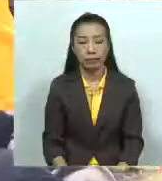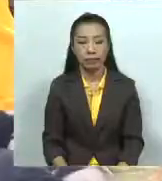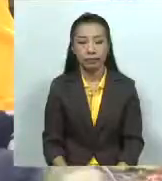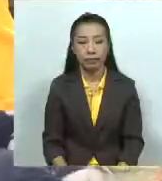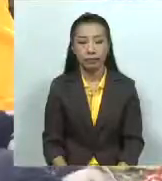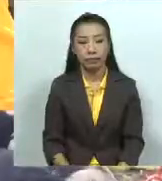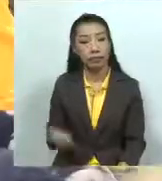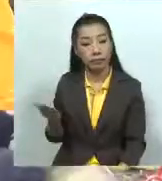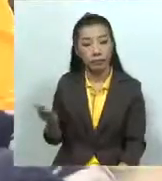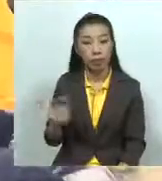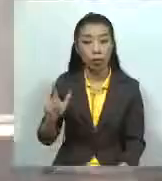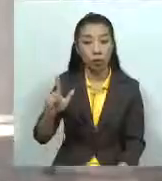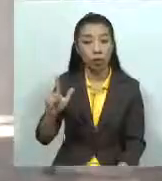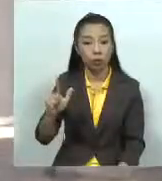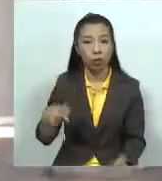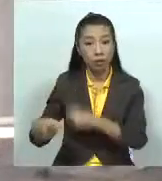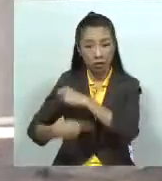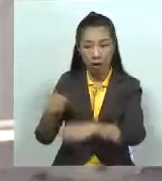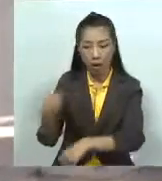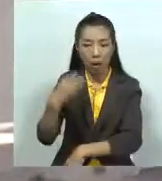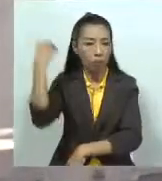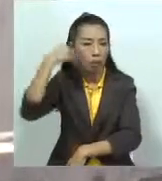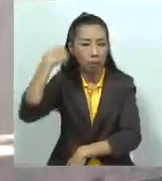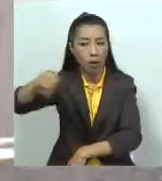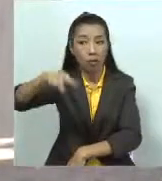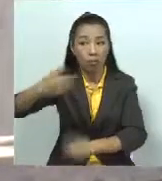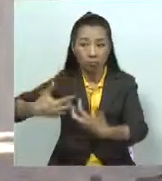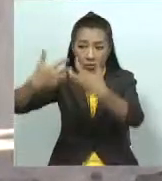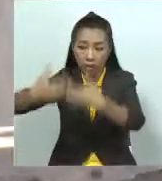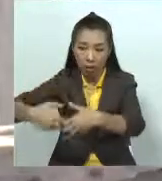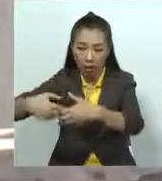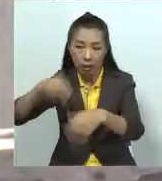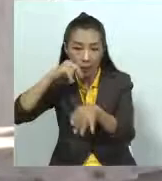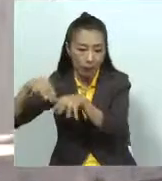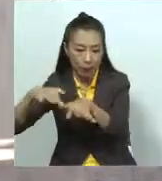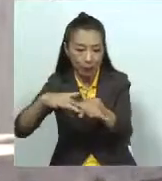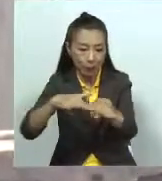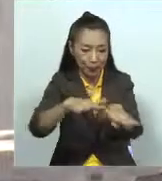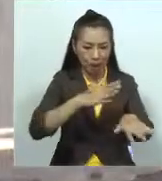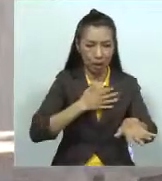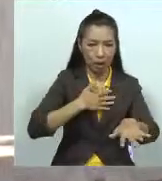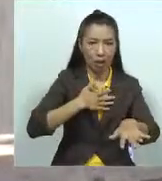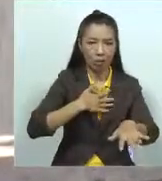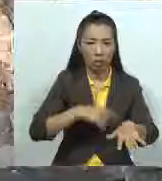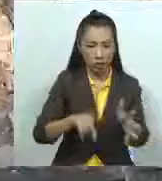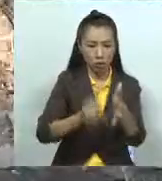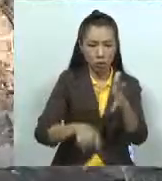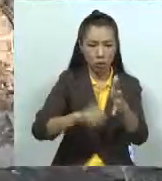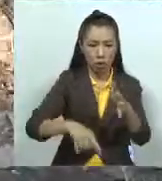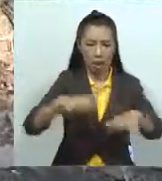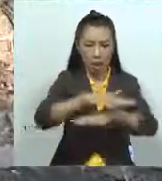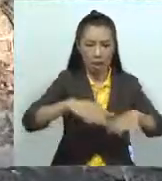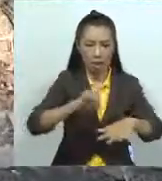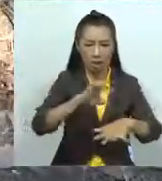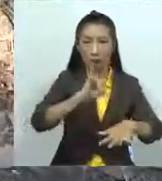ชาวนาคนนี้ให้เหตุผลว่าทุกปีที่มีการส่งน้ำปลายคลองทุ่งบ้านแผนราว100ไร่ที่มีการทำนาจะได้รับ